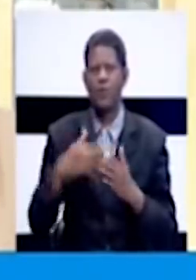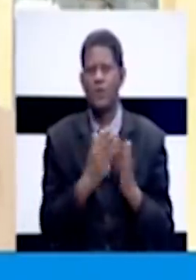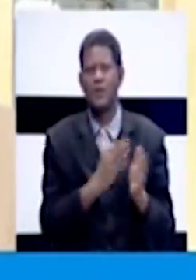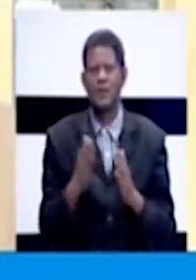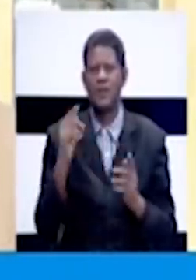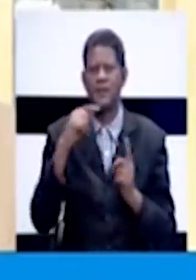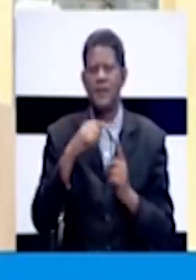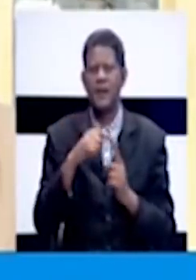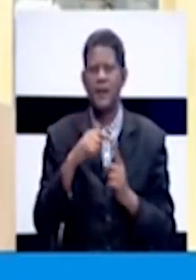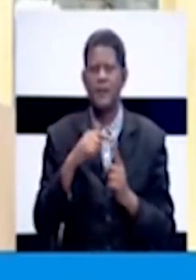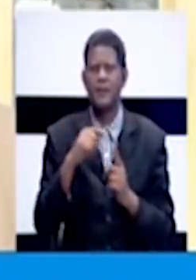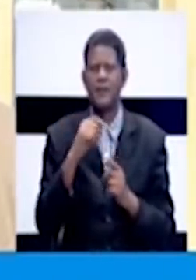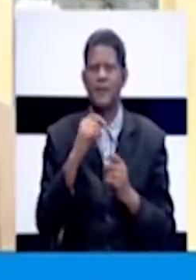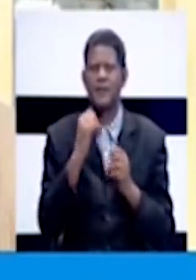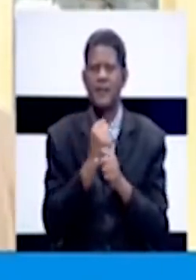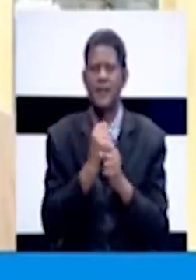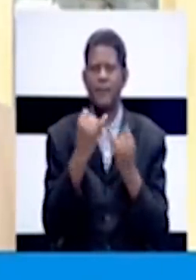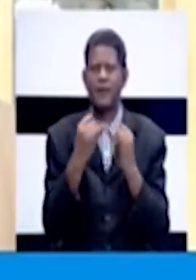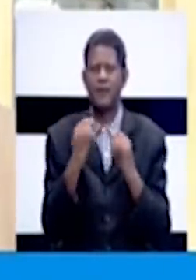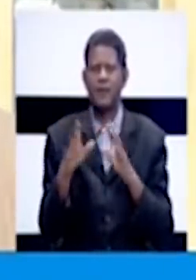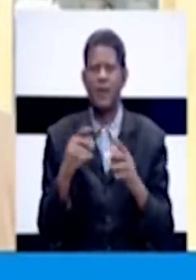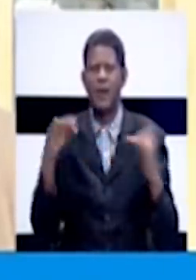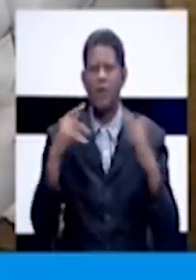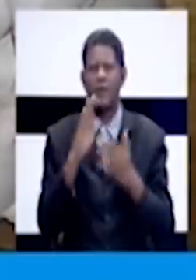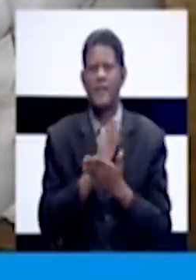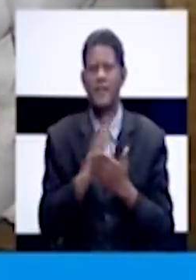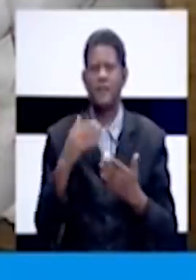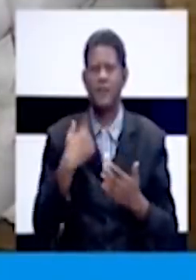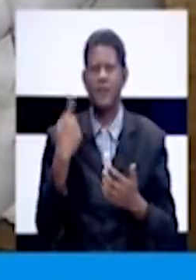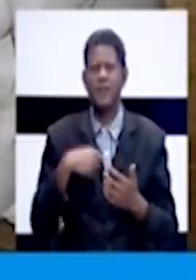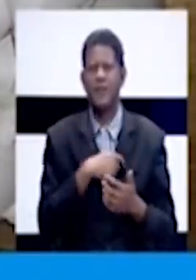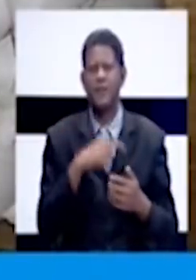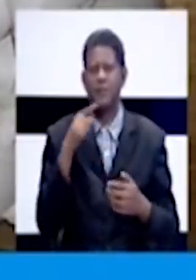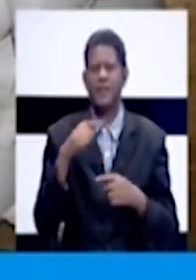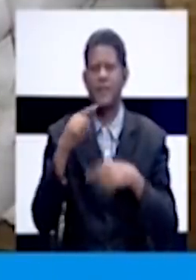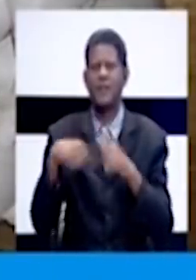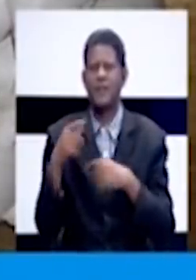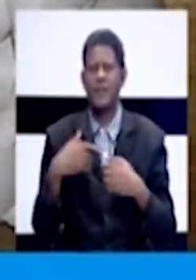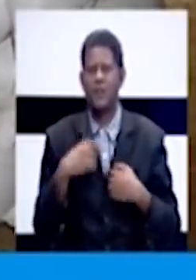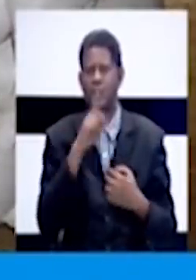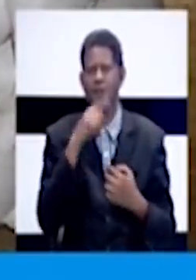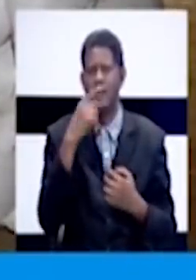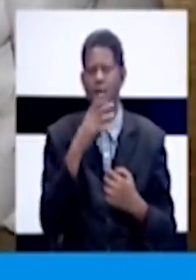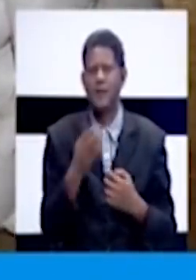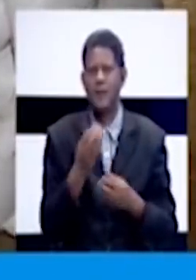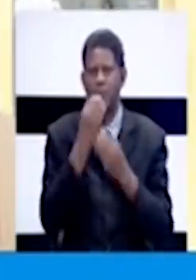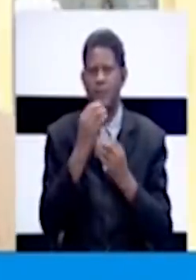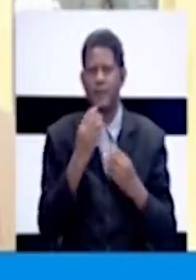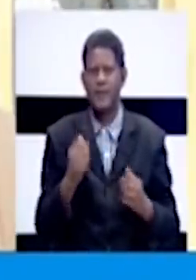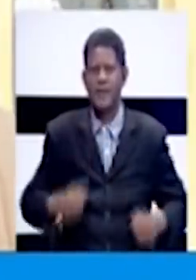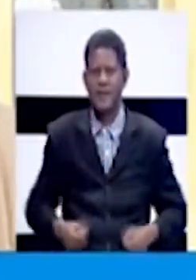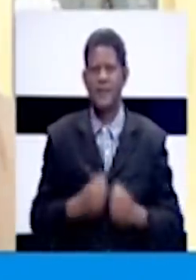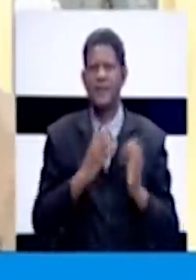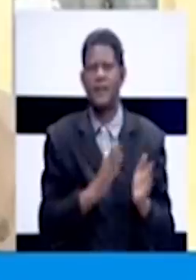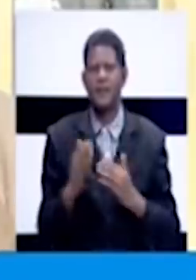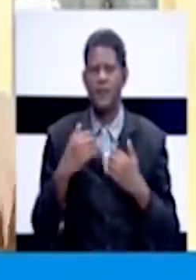ናብዚ ስደድና እናበለ ናይ ስራሕ መቐለ ተገይሩ እዩ ኣብቲ ውግእ ዝሳተፍ ዘሎ። ንሕና እውን በዚ ይሓልፍለኢልና ስቆይ ንብልን ዕጥቅን ስንቅን ኢና ነዳሉ ዘለና ማለት